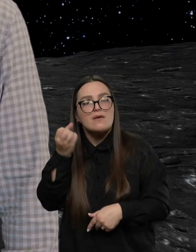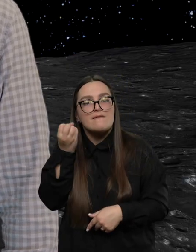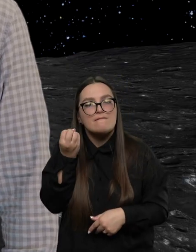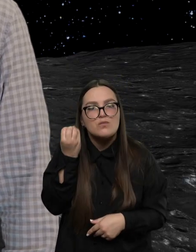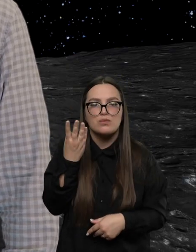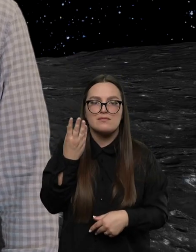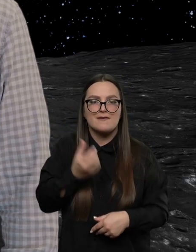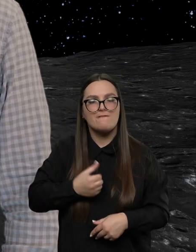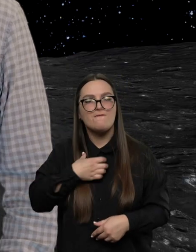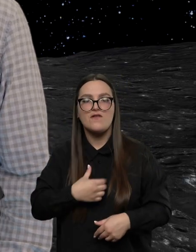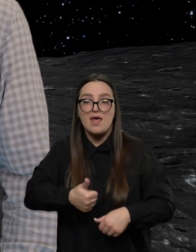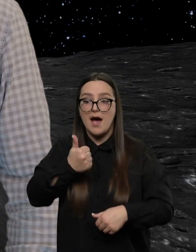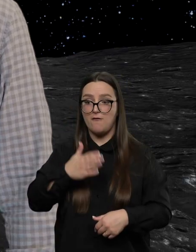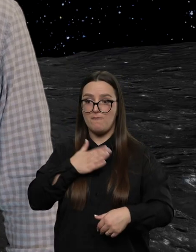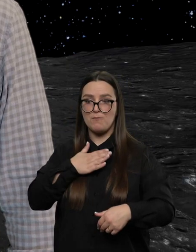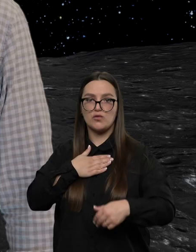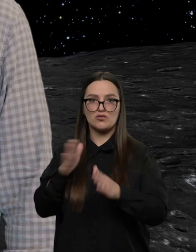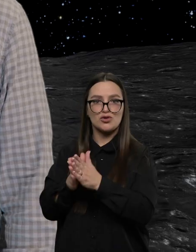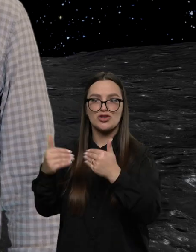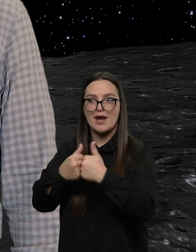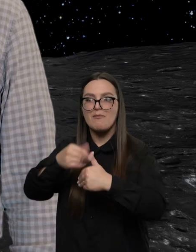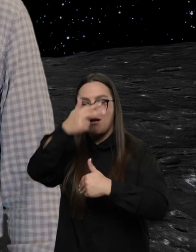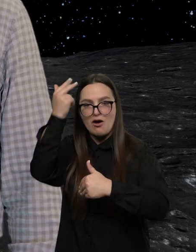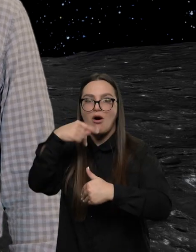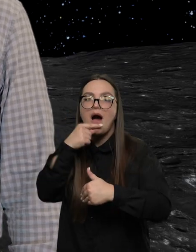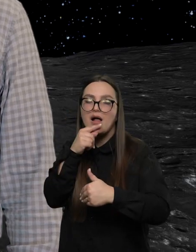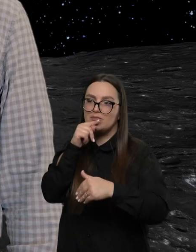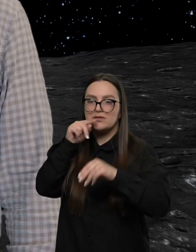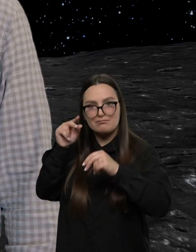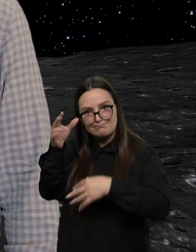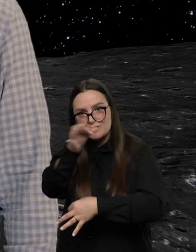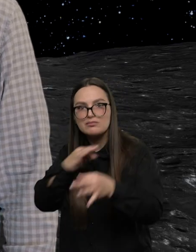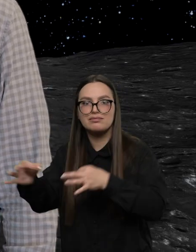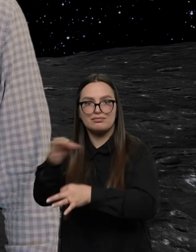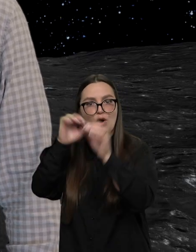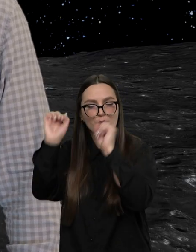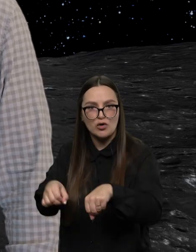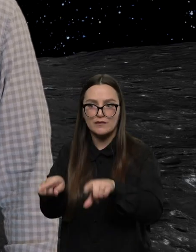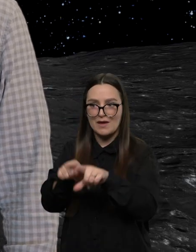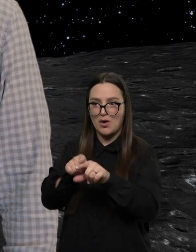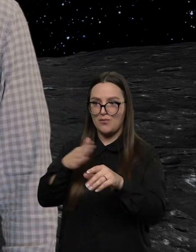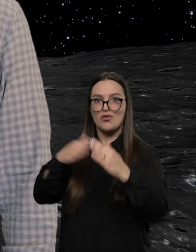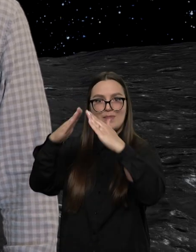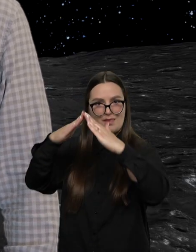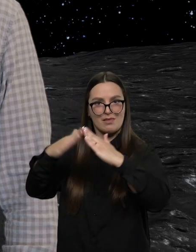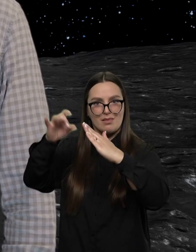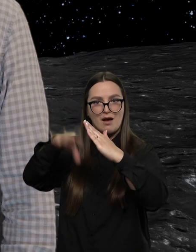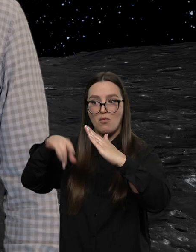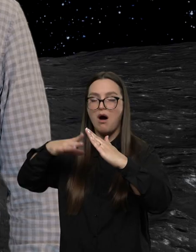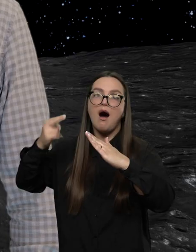kalbėti. Ir kaip jūs sakėt, jis drausdavo, kad mes namuose angliškai kalbėtum. Mes